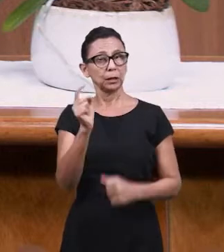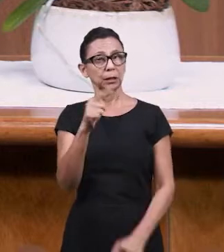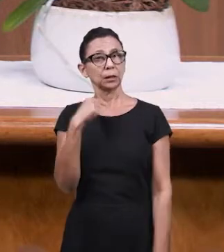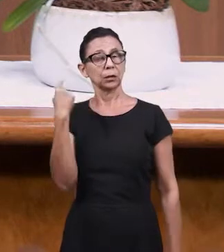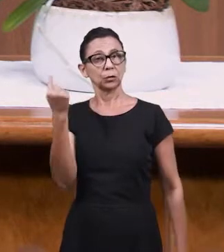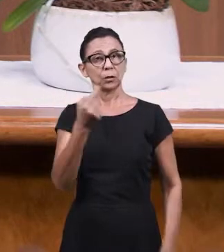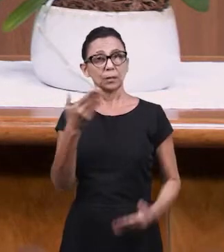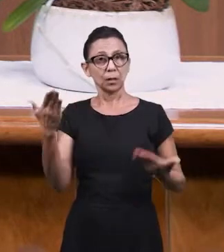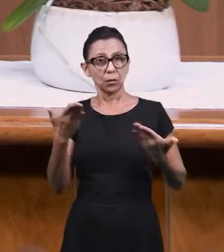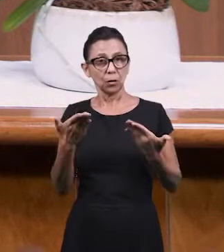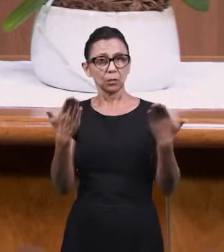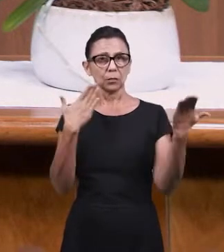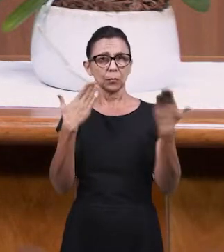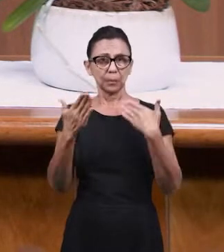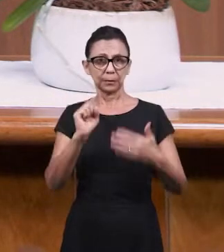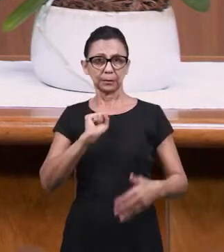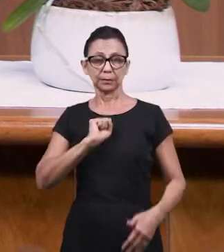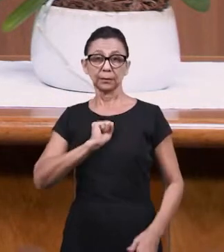sacrificateur.